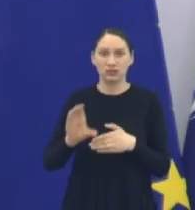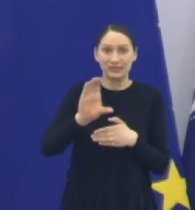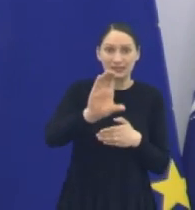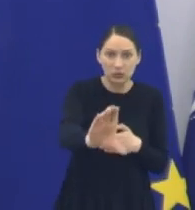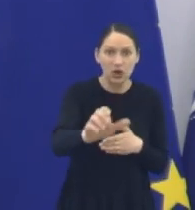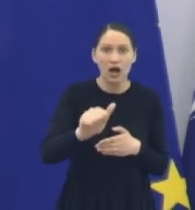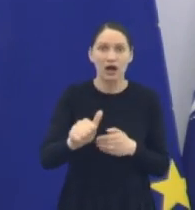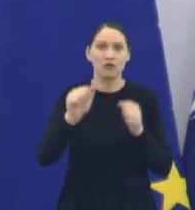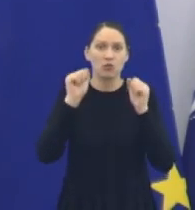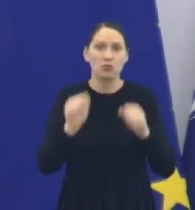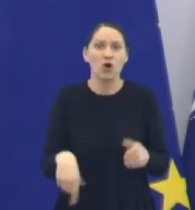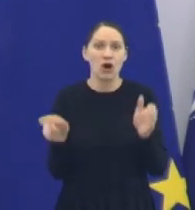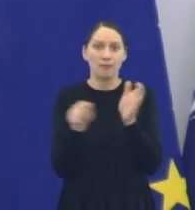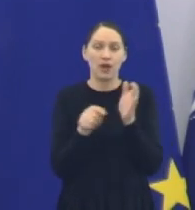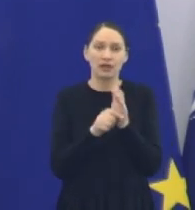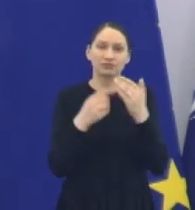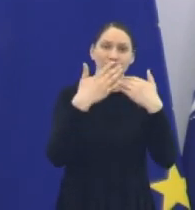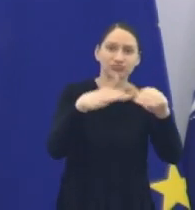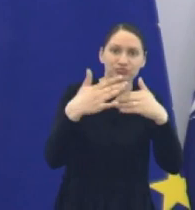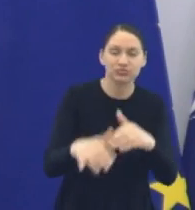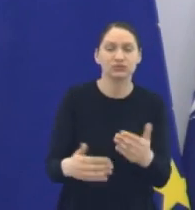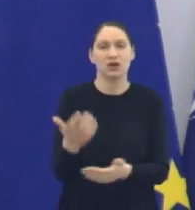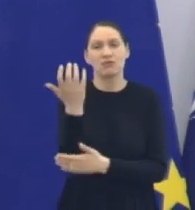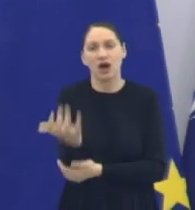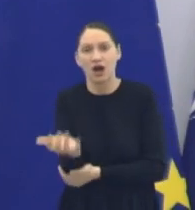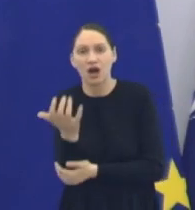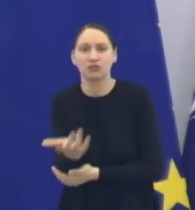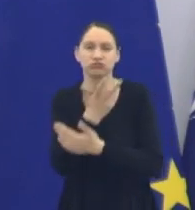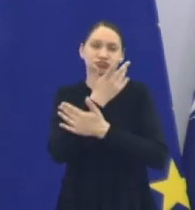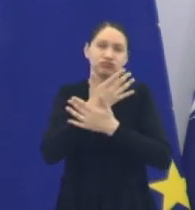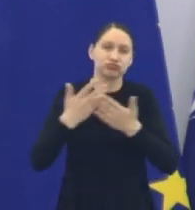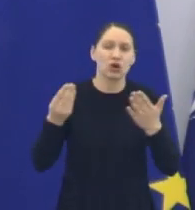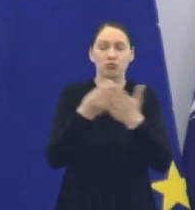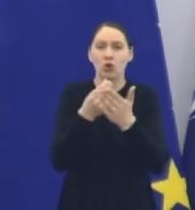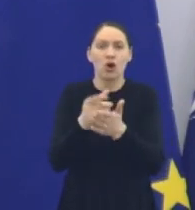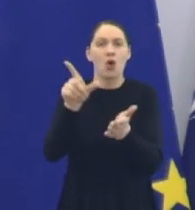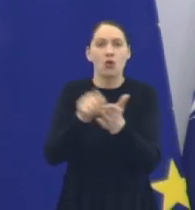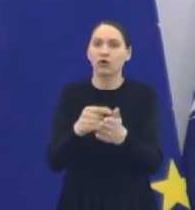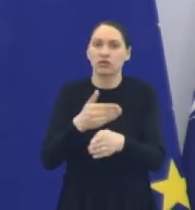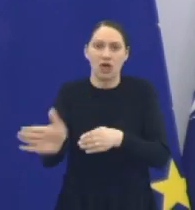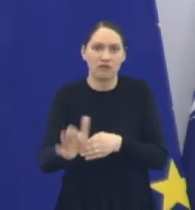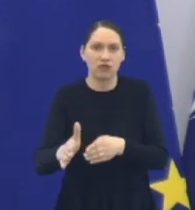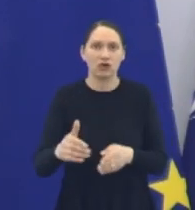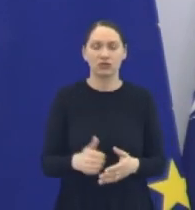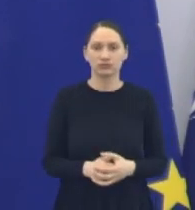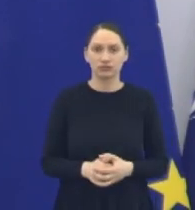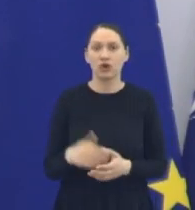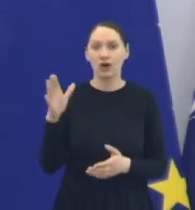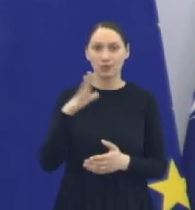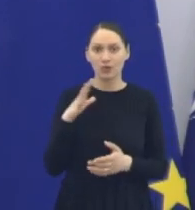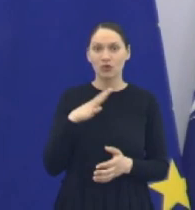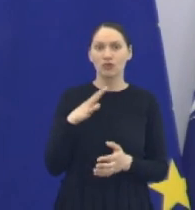galėtų išmokėti laiku ir pensijas, socialinės pašalpas ir kitus vykdyti mokėjimus. Tai buvo pateikti